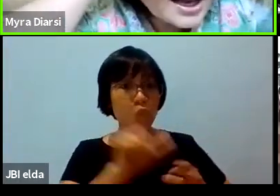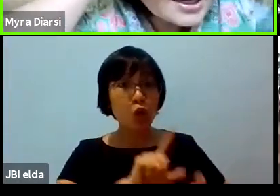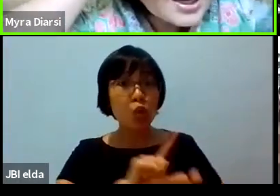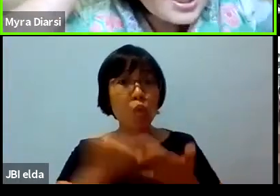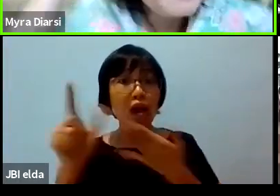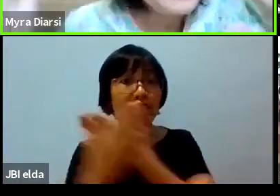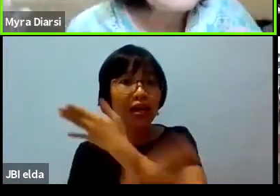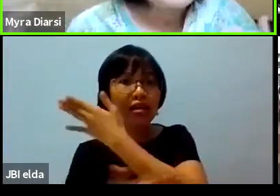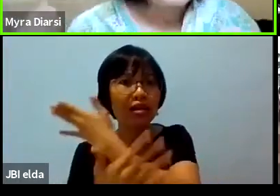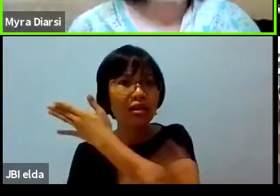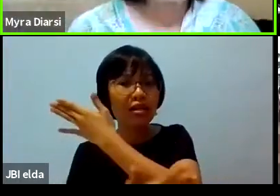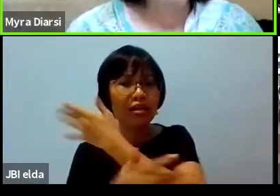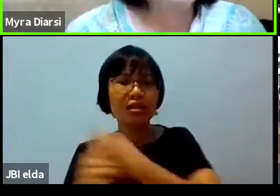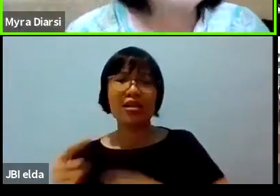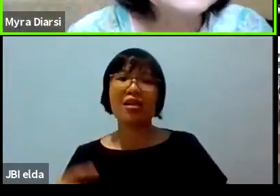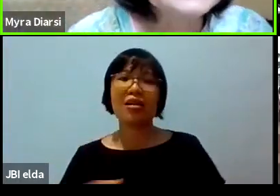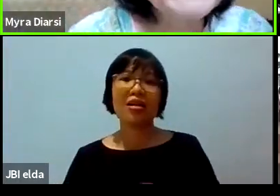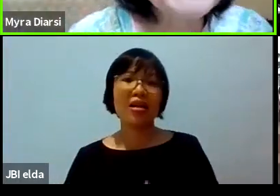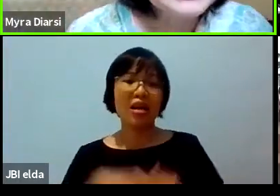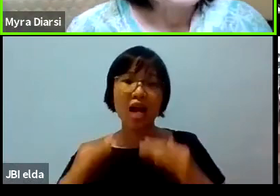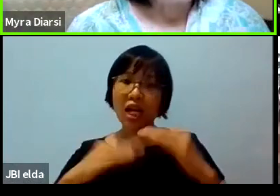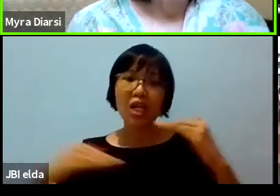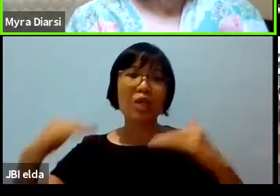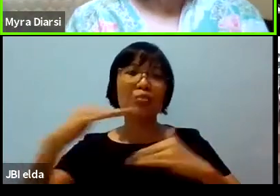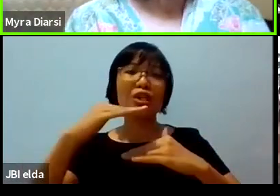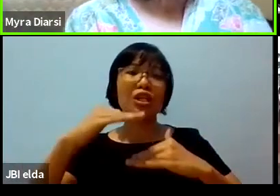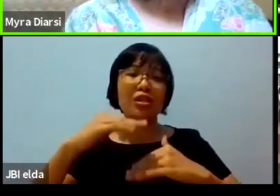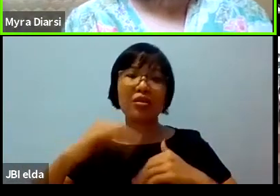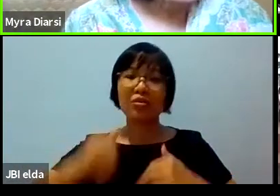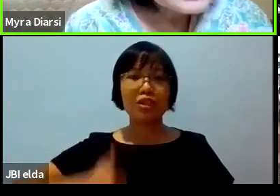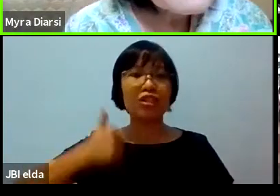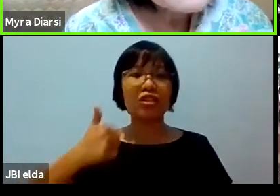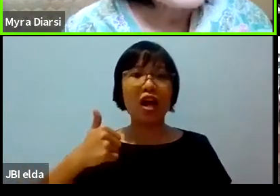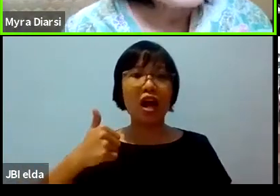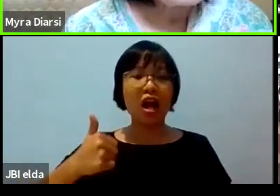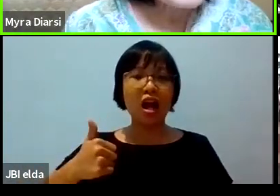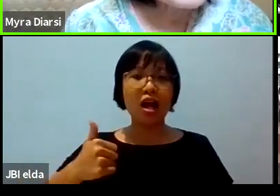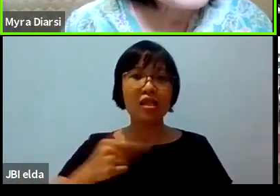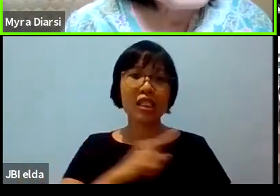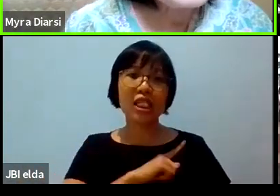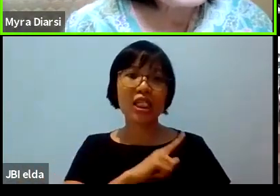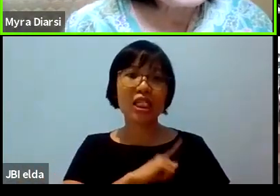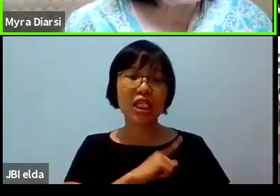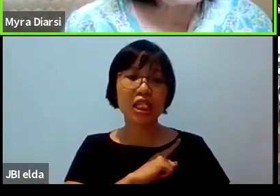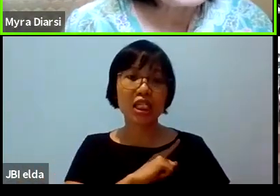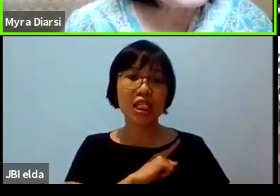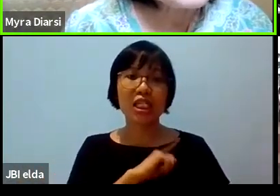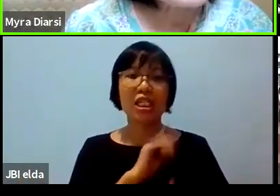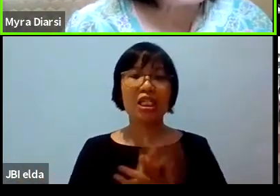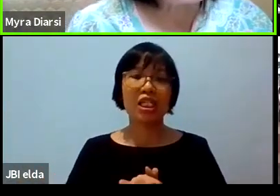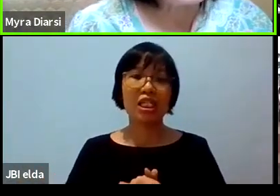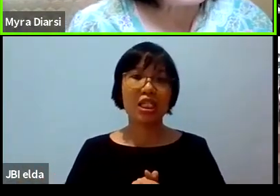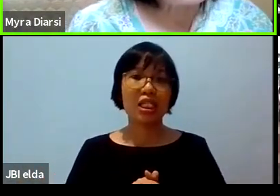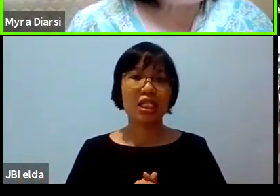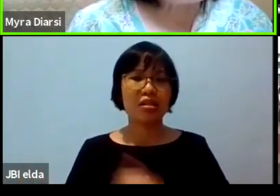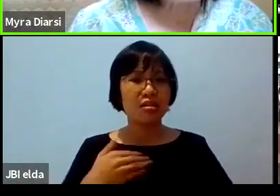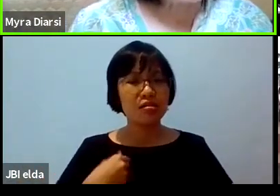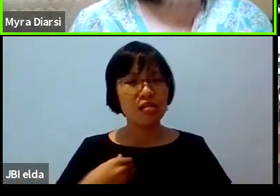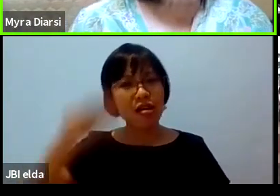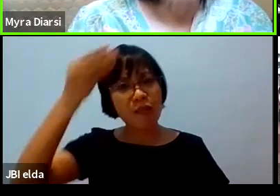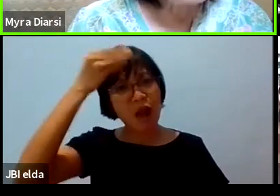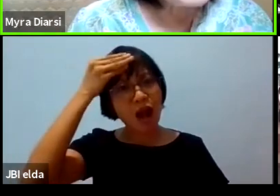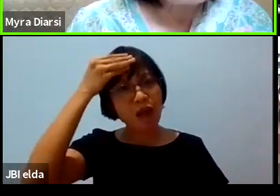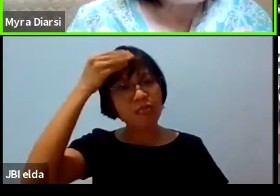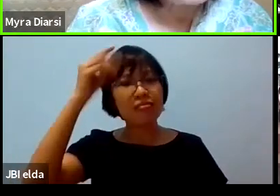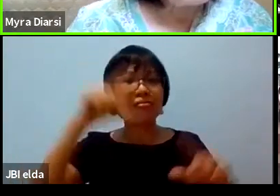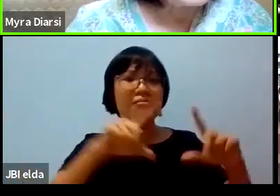nggak ada tekanan macam-macam. Tapi saya juga mengerti berarti akademisi di Indonesia, khususnya yang